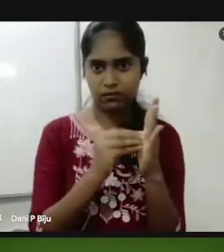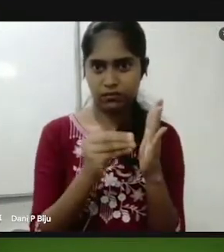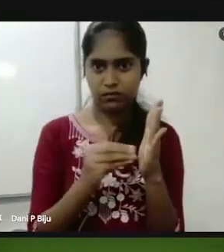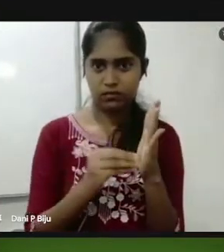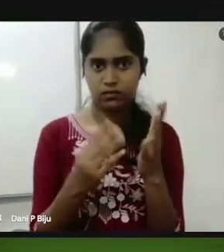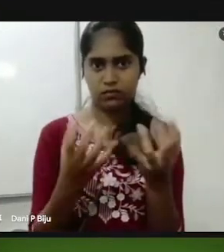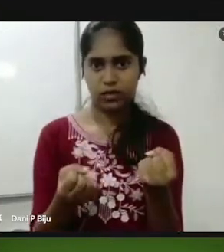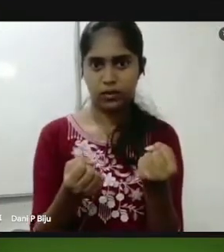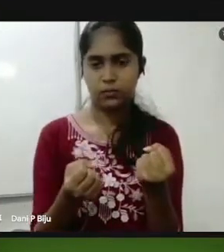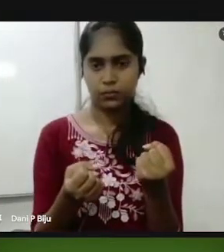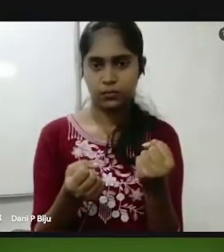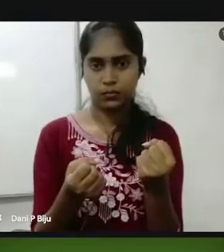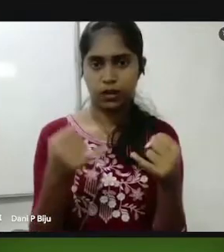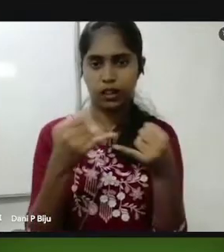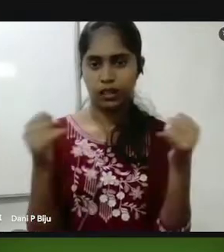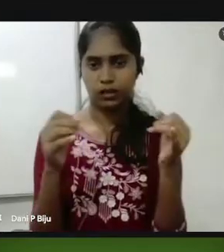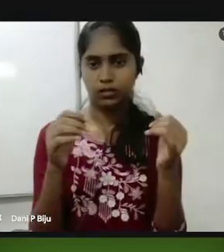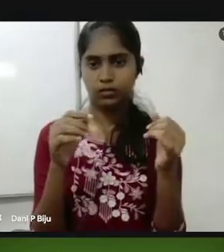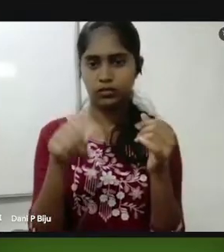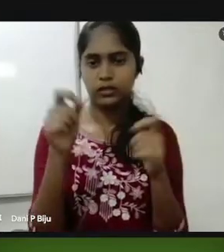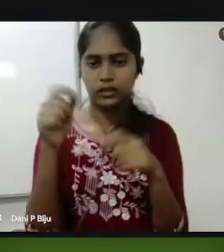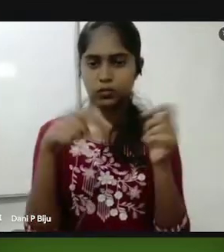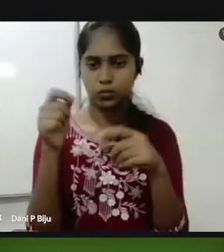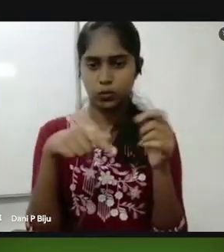ചോദ്യാവലിയുടെ ലിങ്ക് ക്ലിക്ക് ചെയ്ത് അത് പൂരിപ്പിക്കേണ്ടതാണ്.